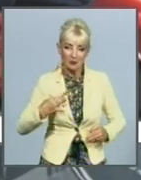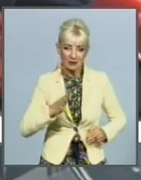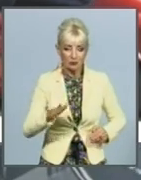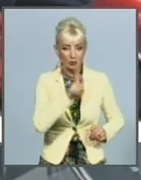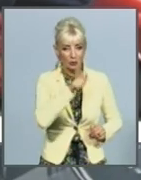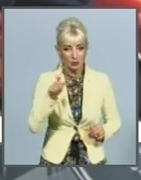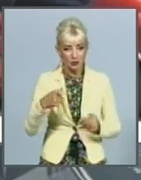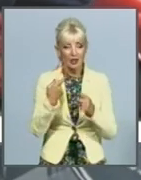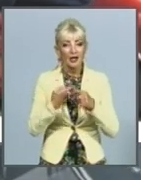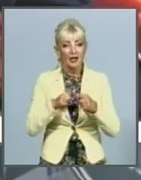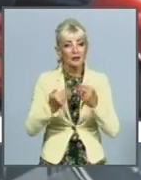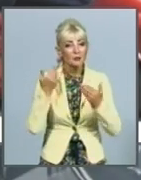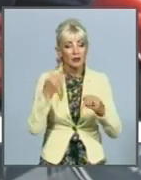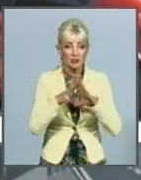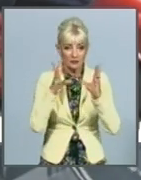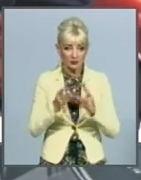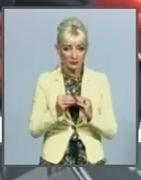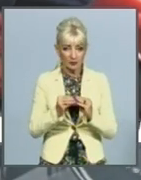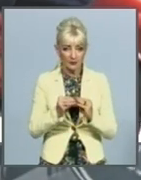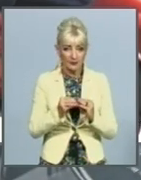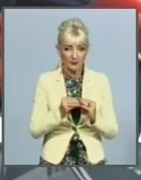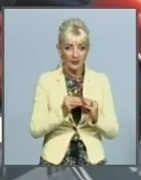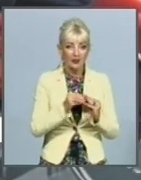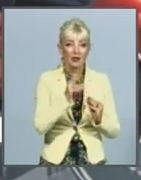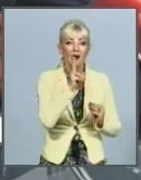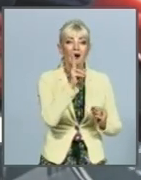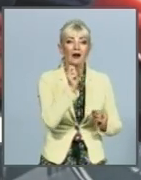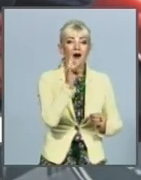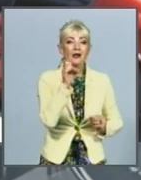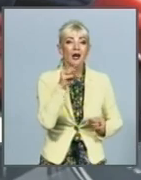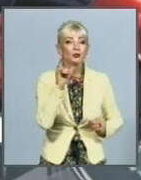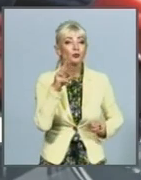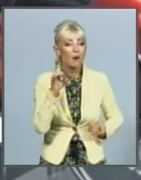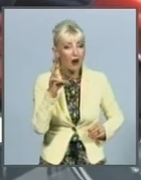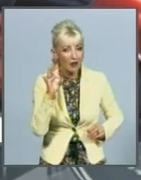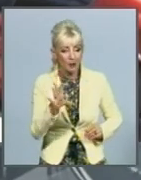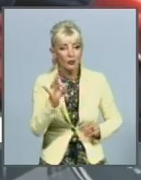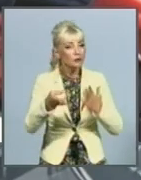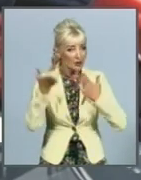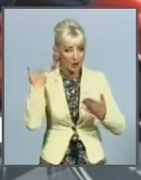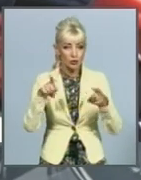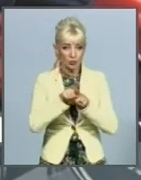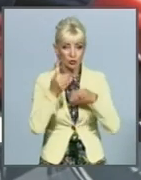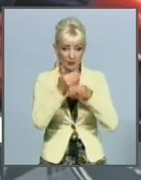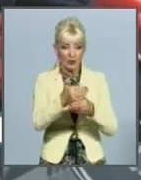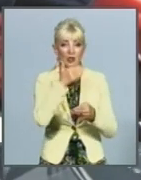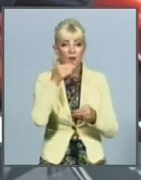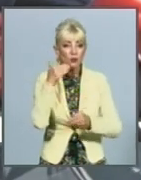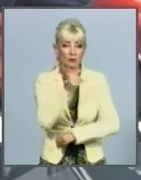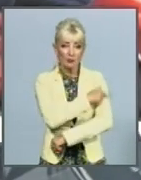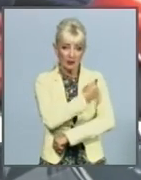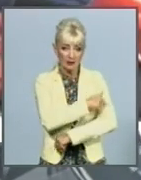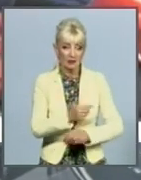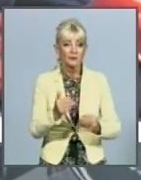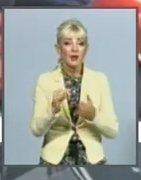Это, прежде всего, Олег Юрьевич Каратуманов. Он и раньше помогал многим лечебным учреждениям, в